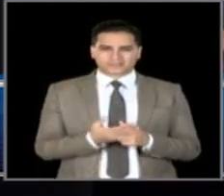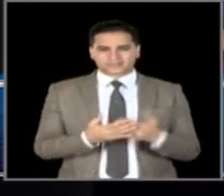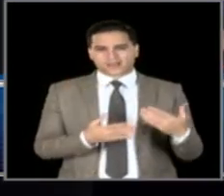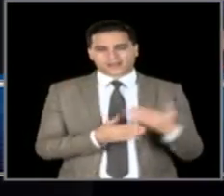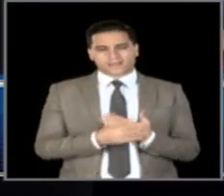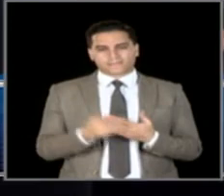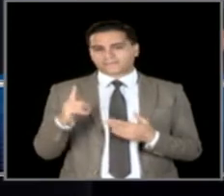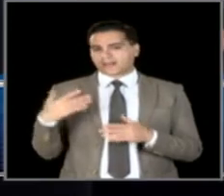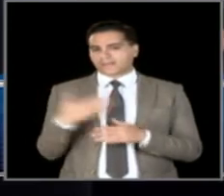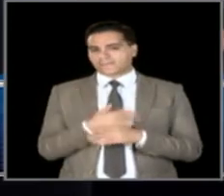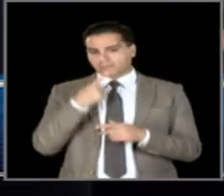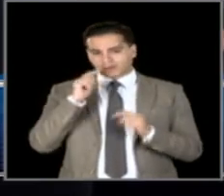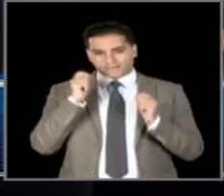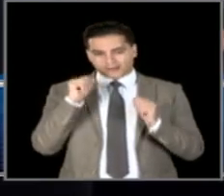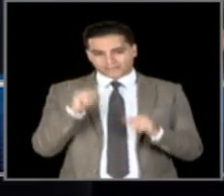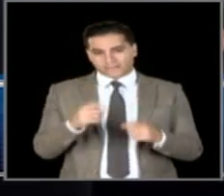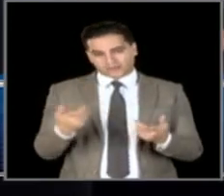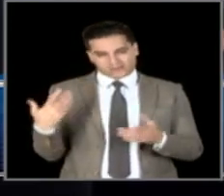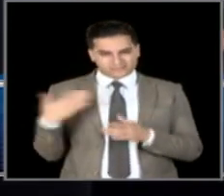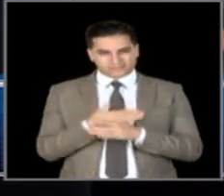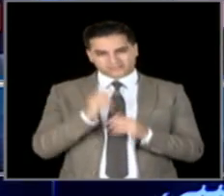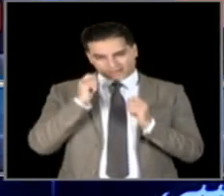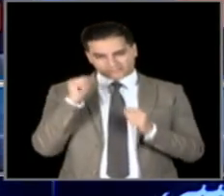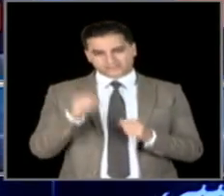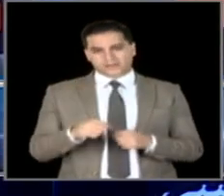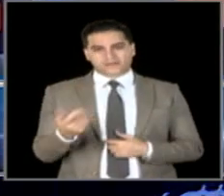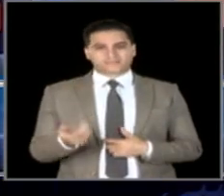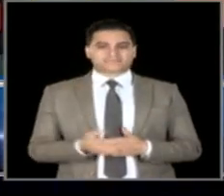ياس المغرب اجابه